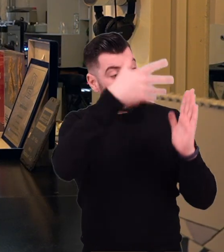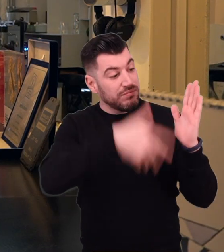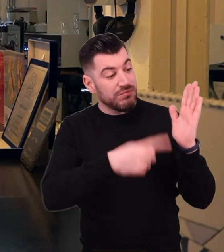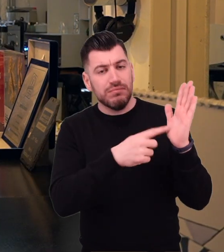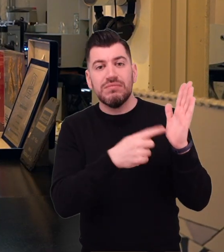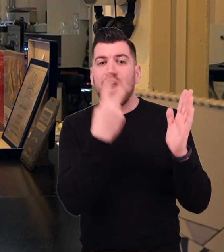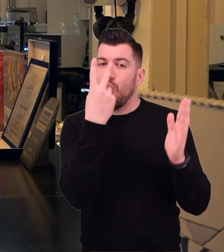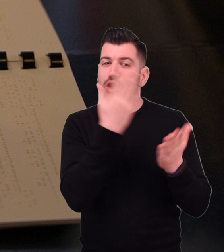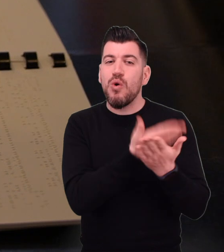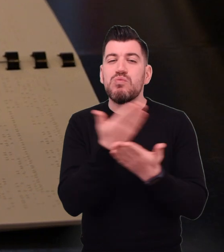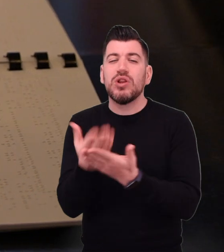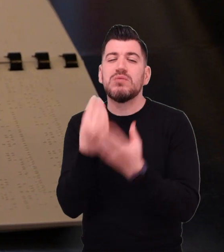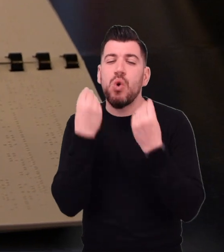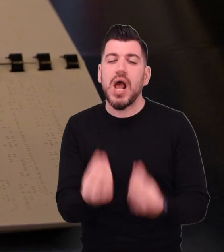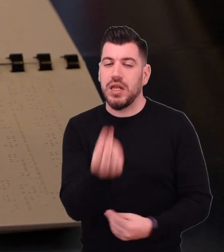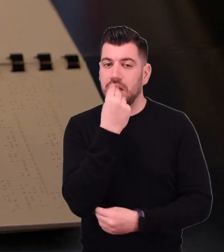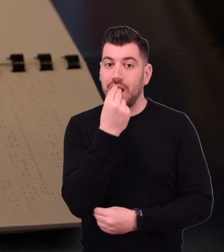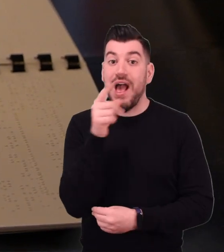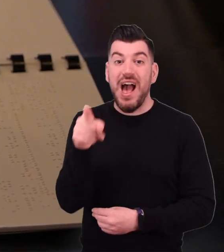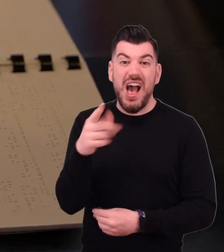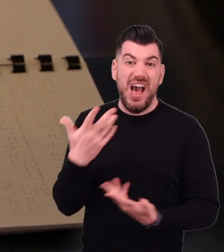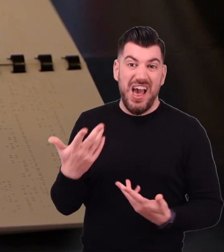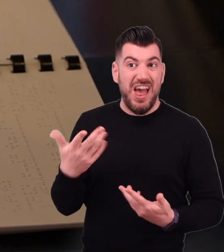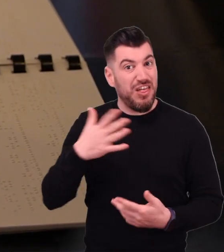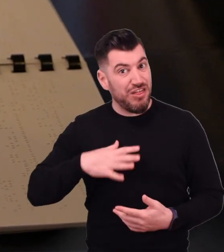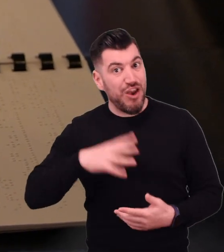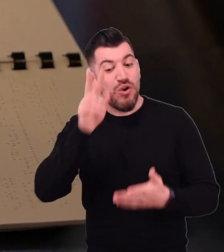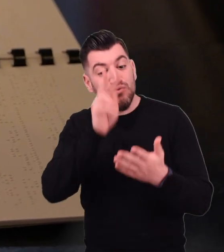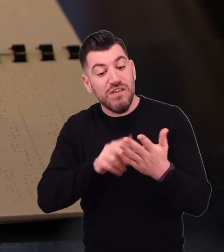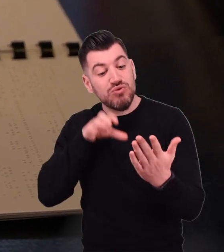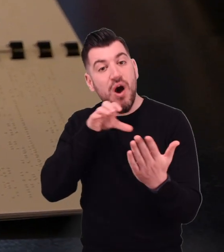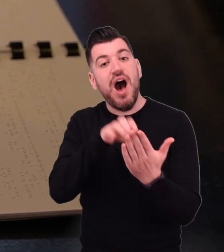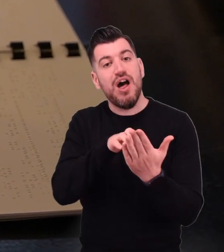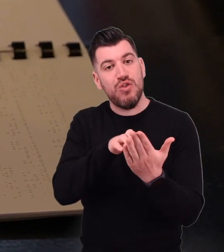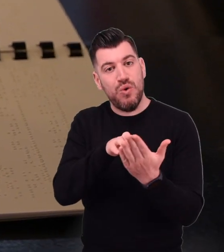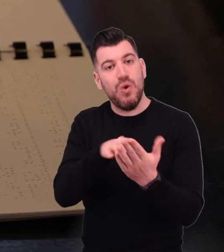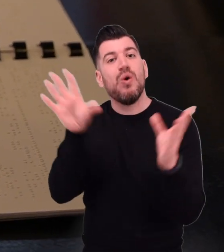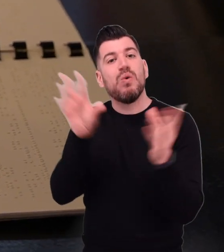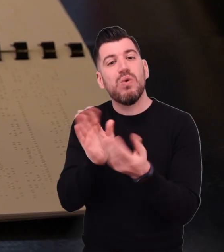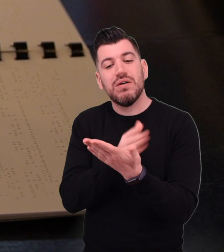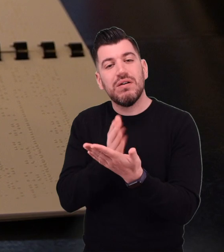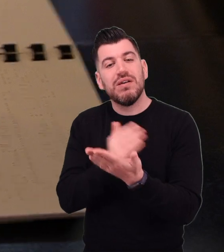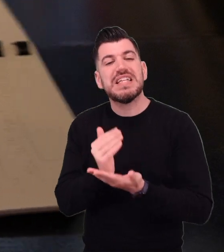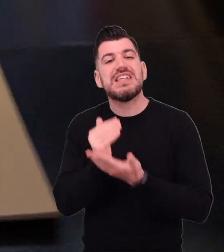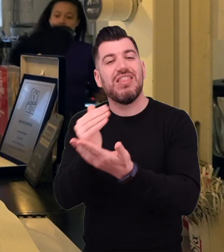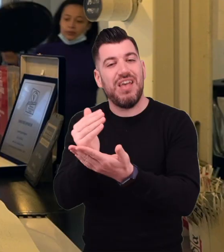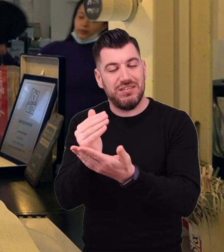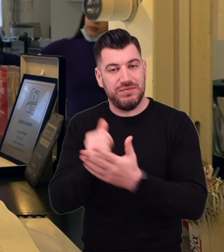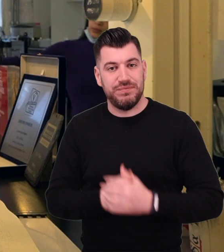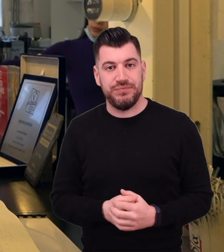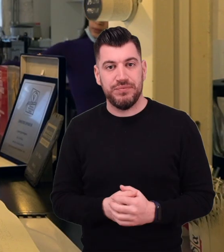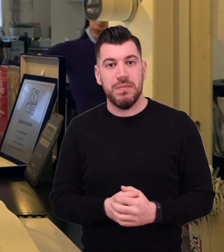προτάσεις γευστικές. Για να μην φανώ όμως αγενής, εγώ μπορώ να σου διαβάσω ένα αρθράκι από το νέο τελευταίο τεύχος της